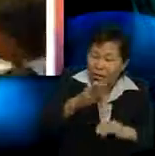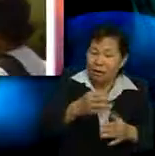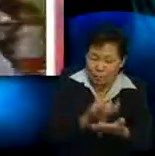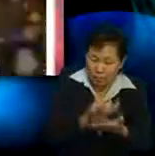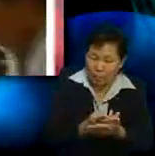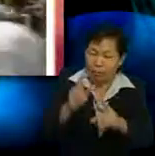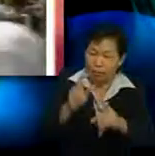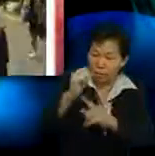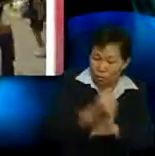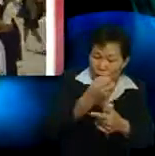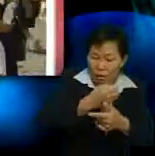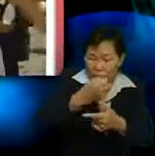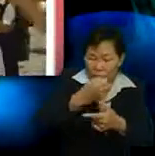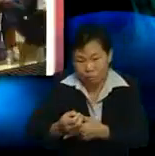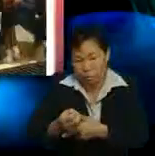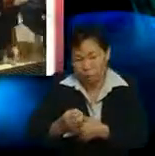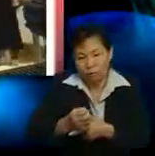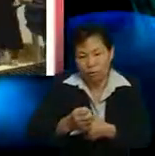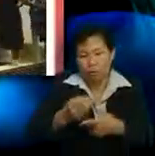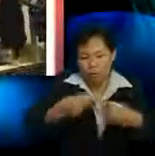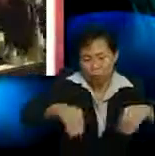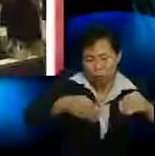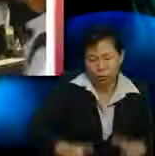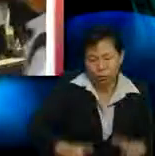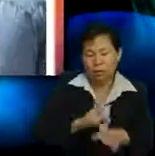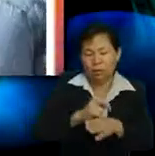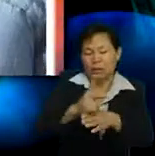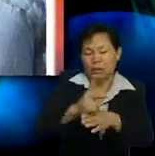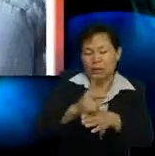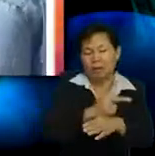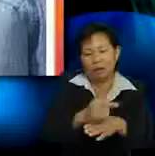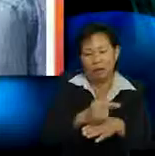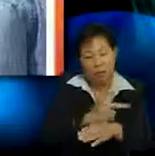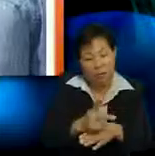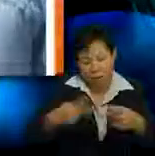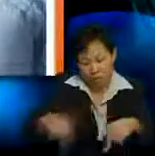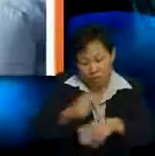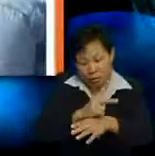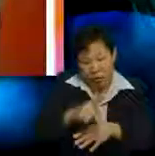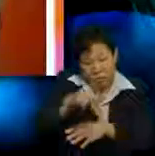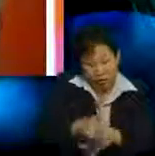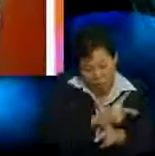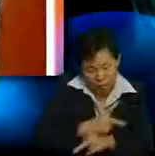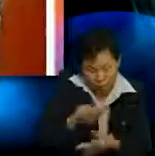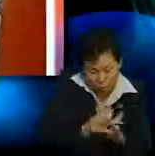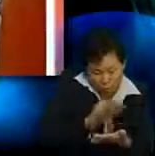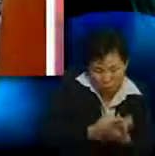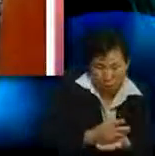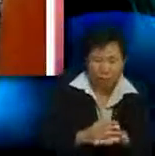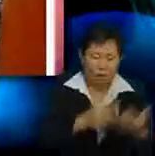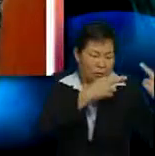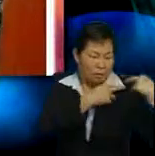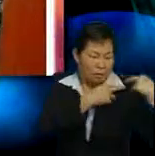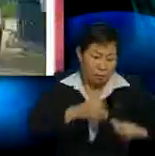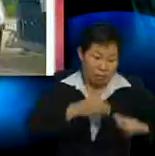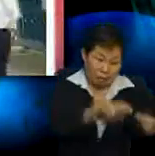bendahari persatuan atau juru jual di kedai koperasi. Kamu harus menjaga wang yang diamanahkan kepada